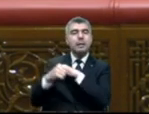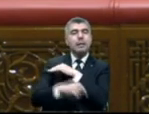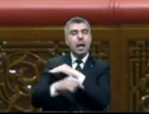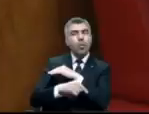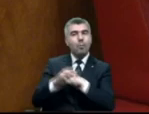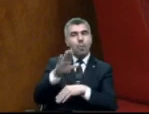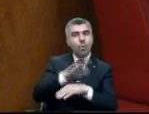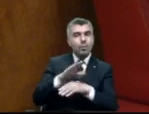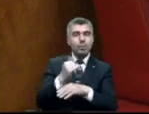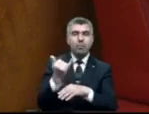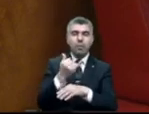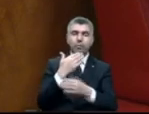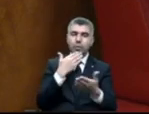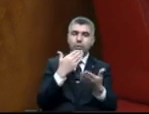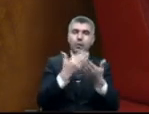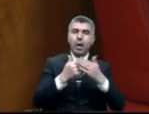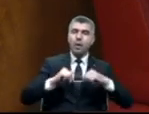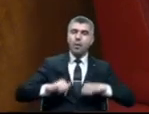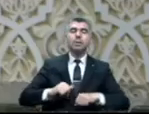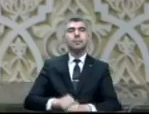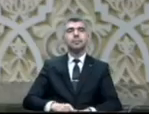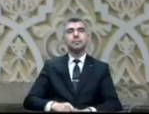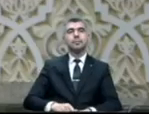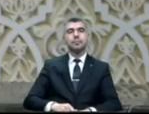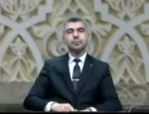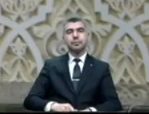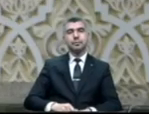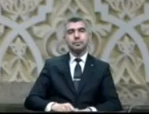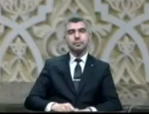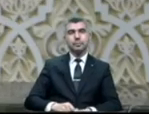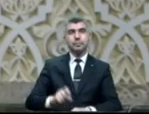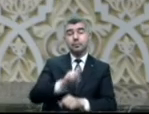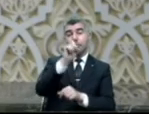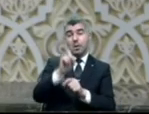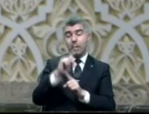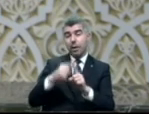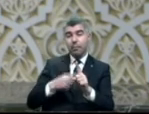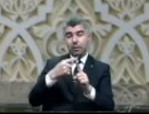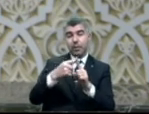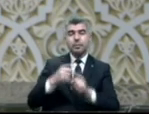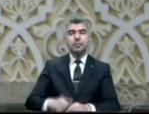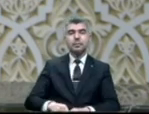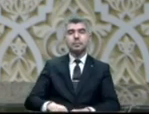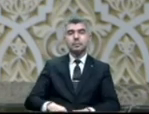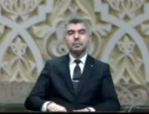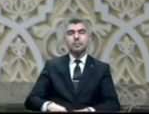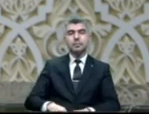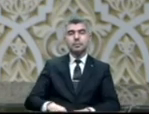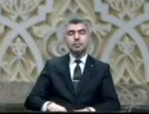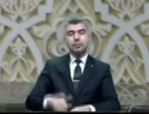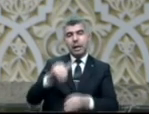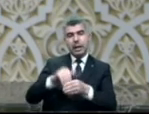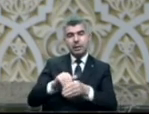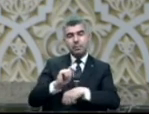ومراعاة خصوصياتها. وشكرا سيد الوزير. شكرا سيد المستشار المحترم. آخر تعقيب في هذا السؤال الموحد